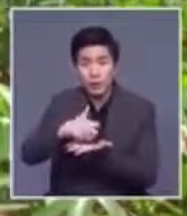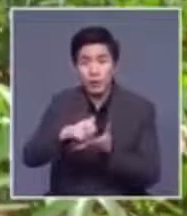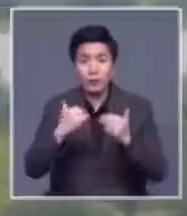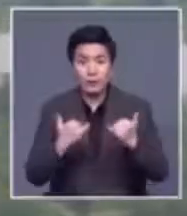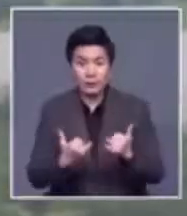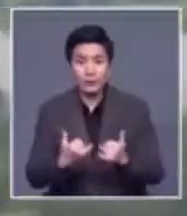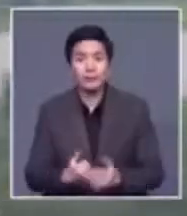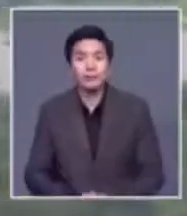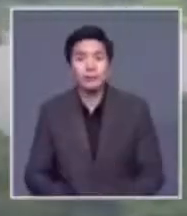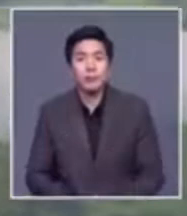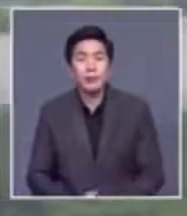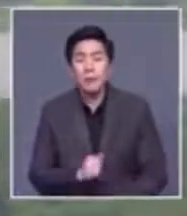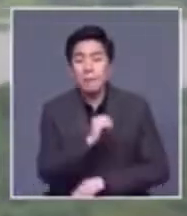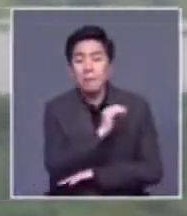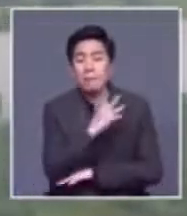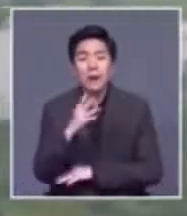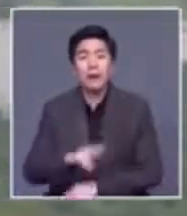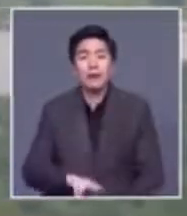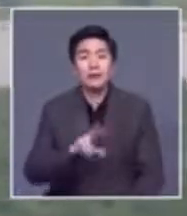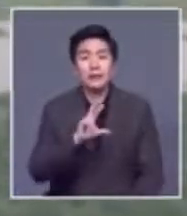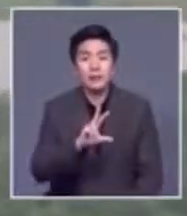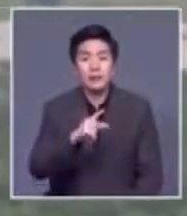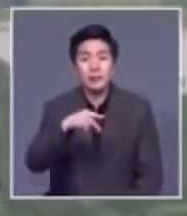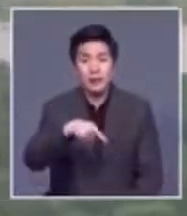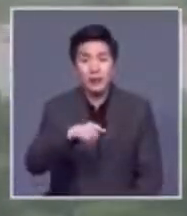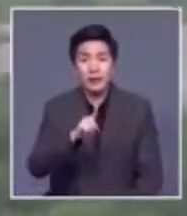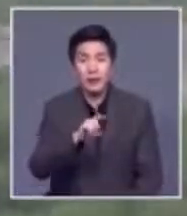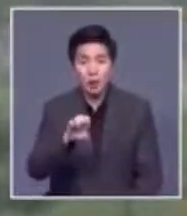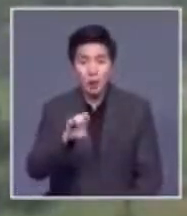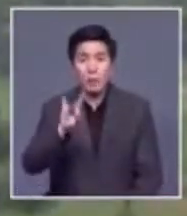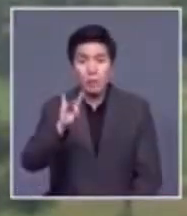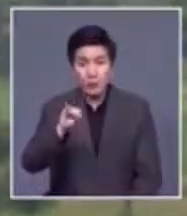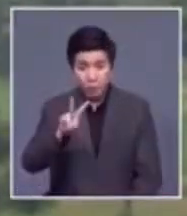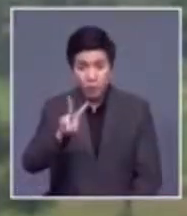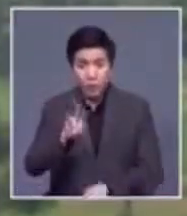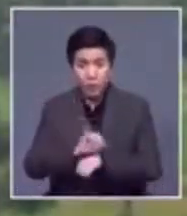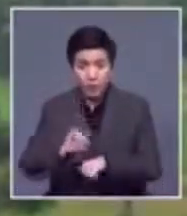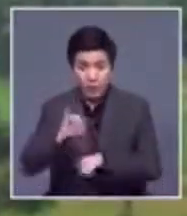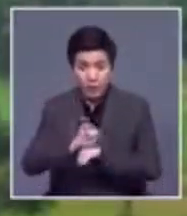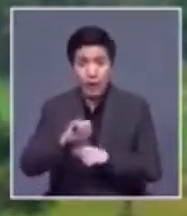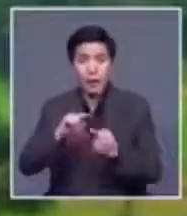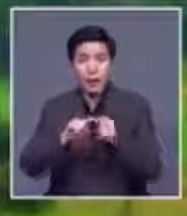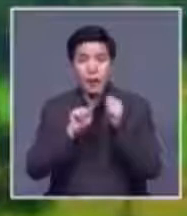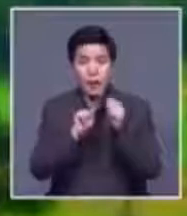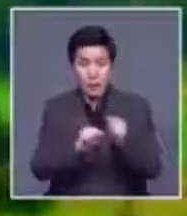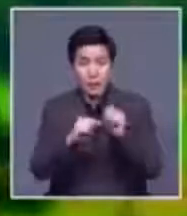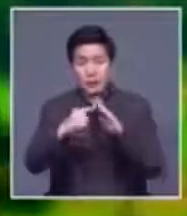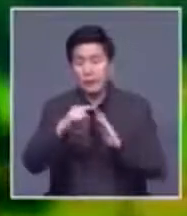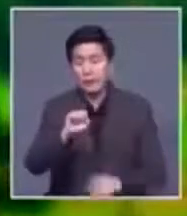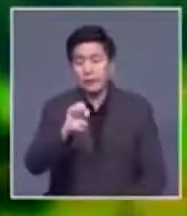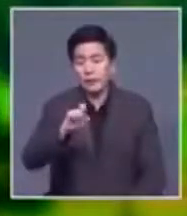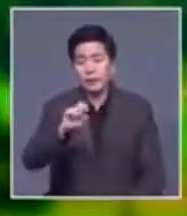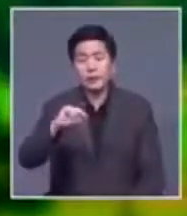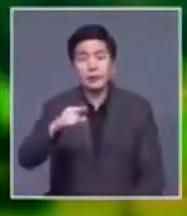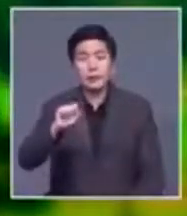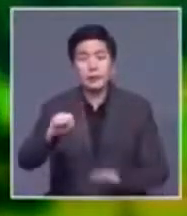ยค่ะป่าสงวนเนื้อที่ 3,182 ไร่ในอำเภอเสริงสางจังหวัดนครราชสีมาเป็นอีกหนึ่งพื้นที่ที่